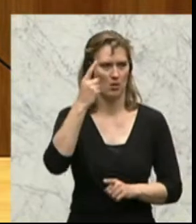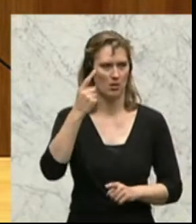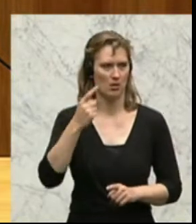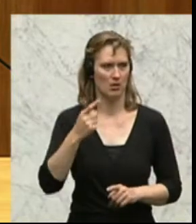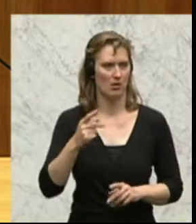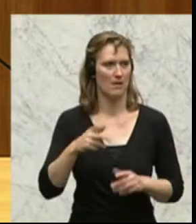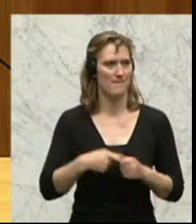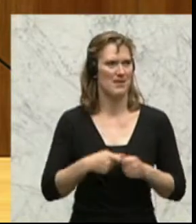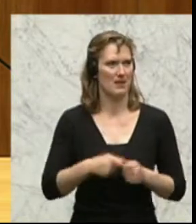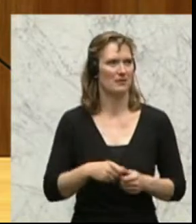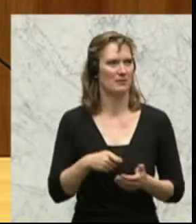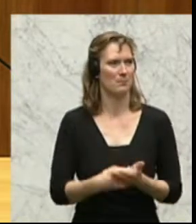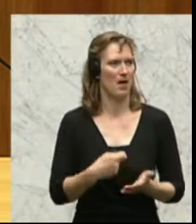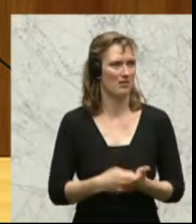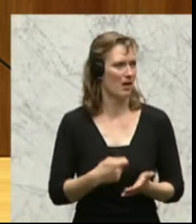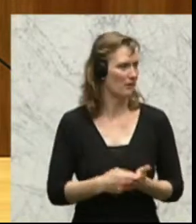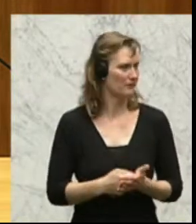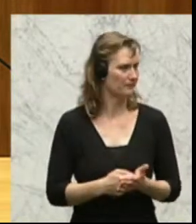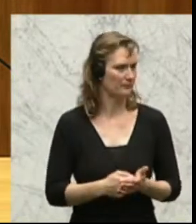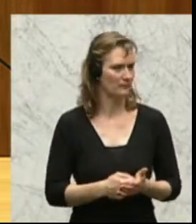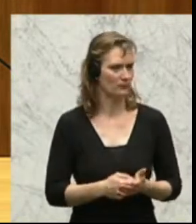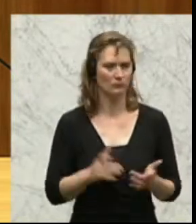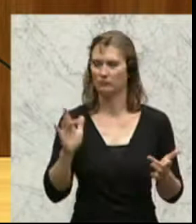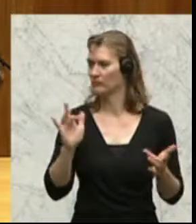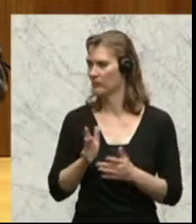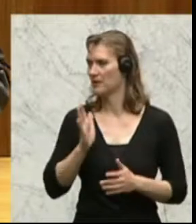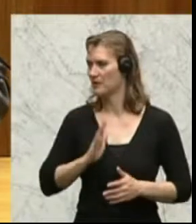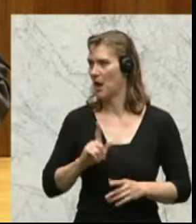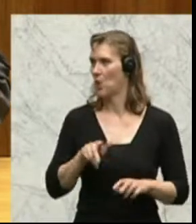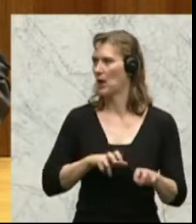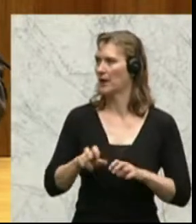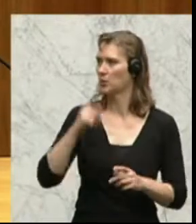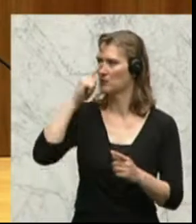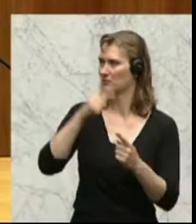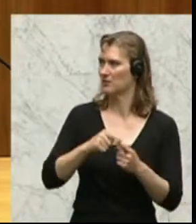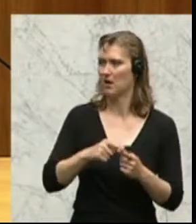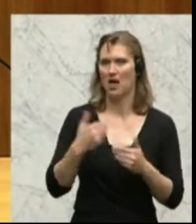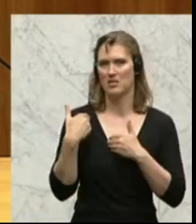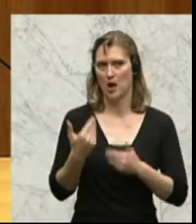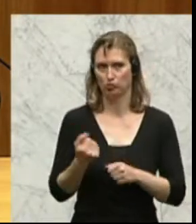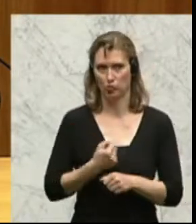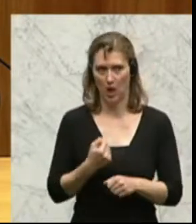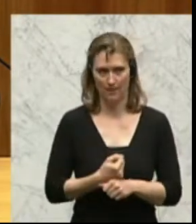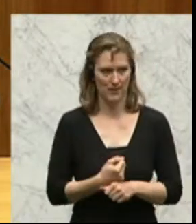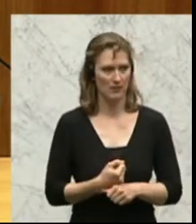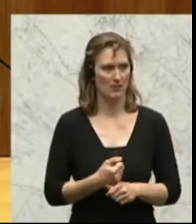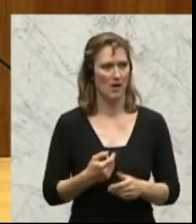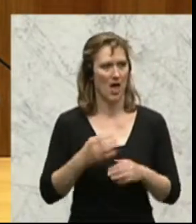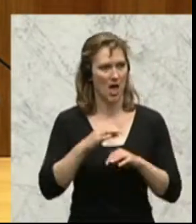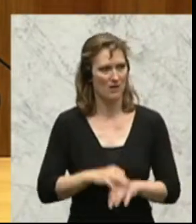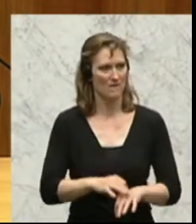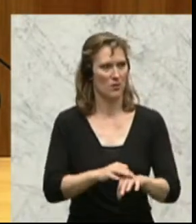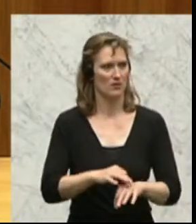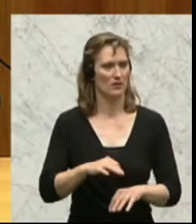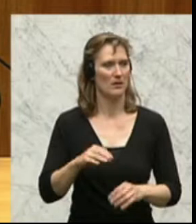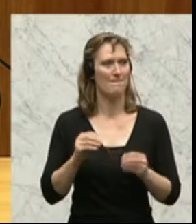Kammerpflichtmitgliedsbeiträgen und im Gegensatz zum Regierungsziel Entlastung der Arbeit mit der Einführung eines Vieh- und Fleischzuschlages